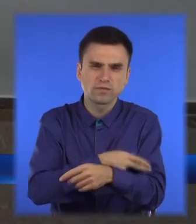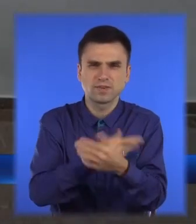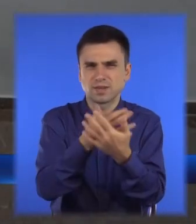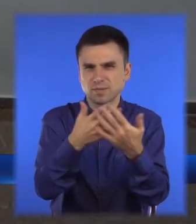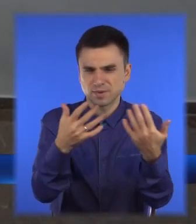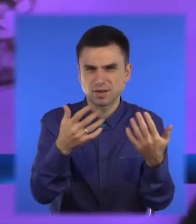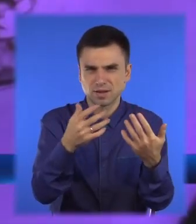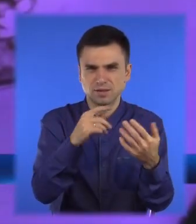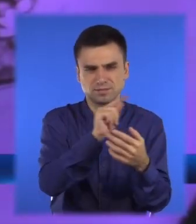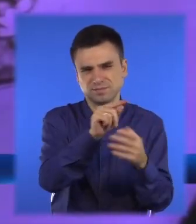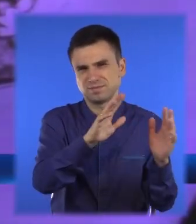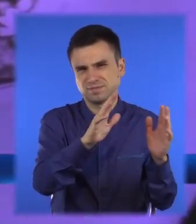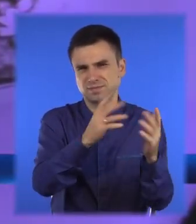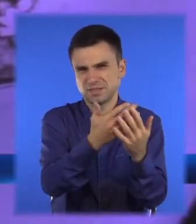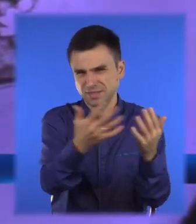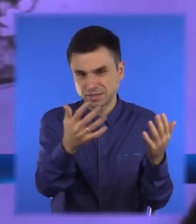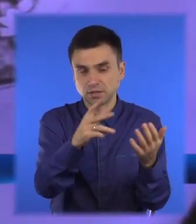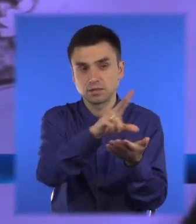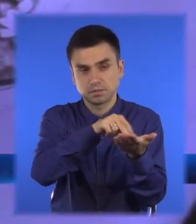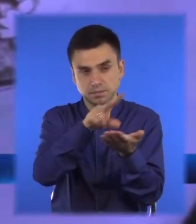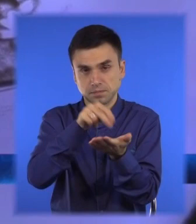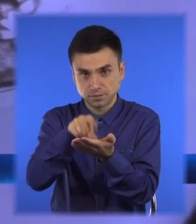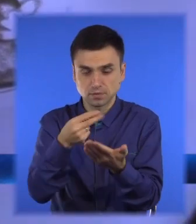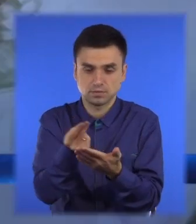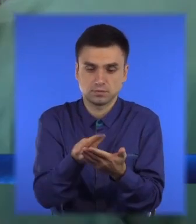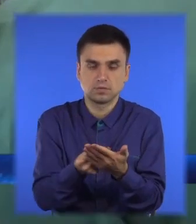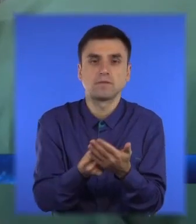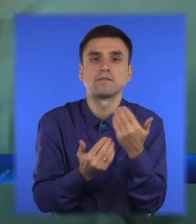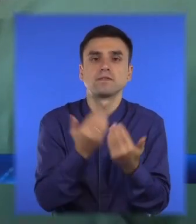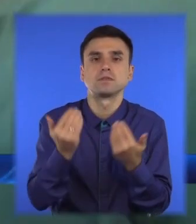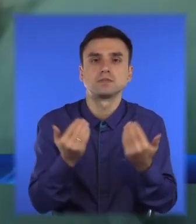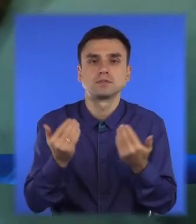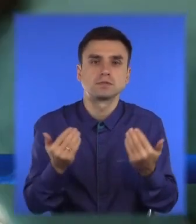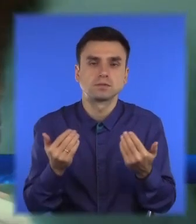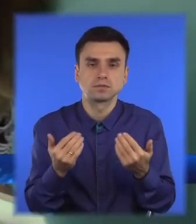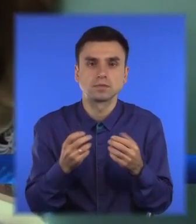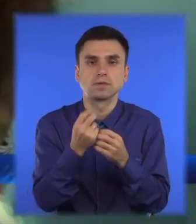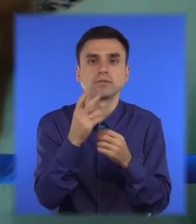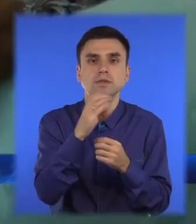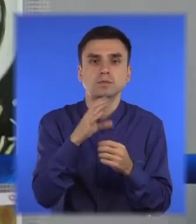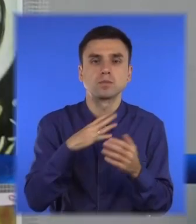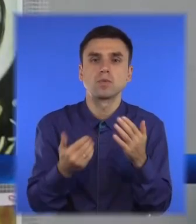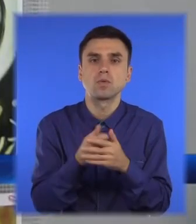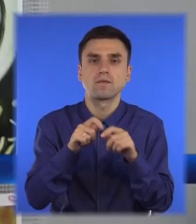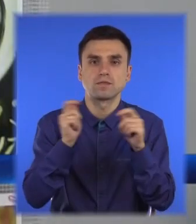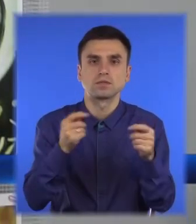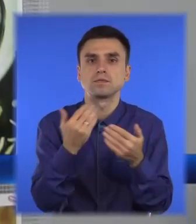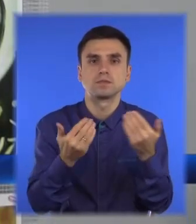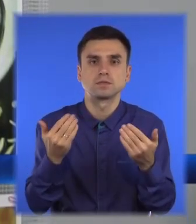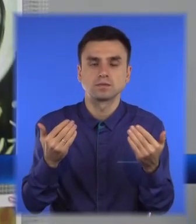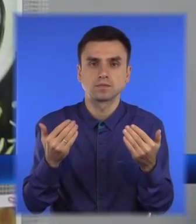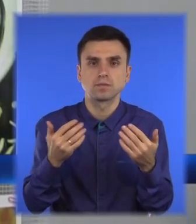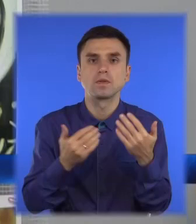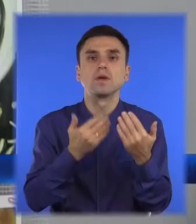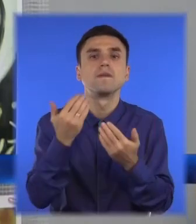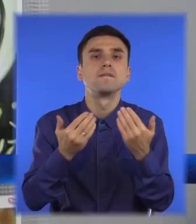поєднала міська виставкова зала. 12 вересня тут відкрилась нова експозиція. Роботи були представлені студією